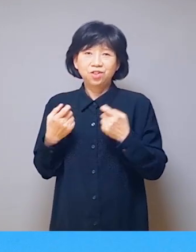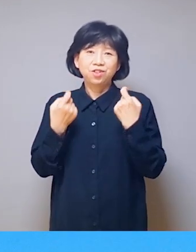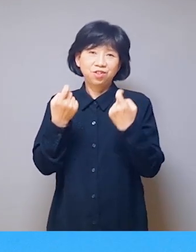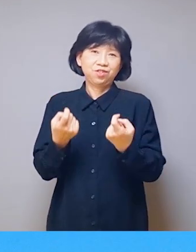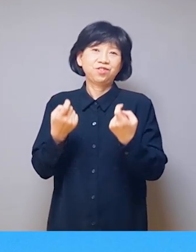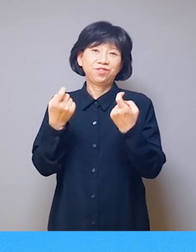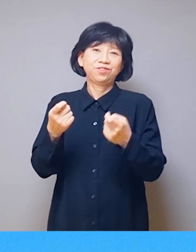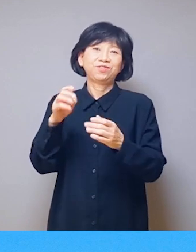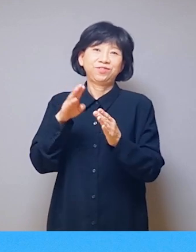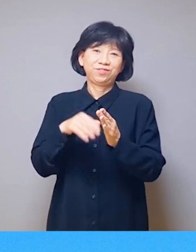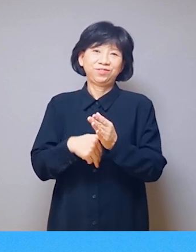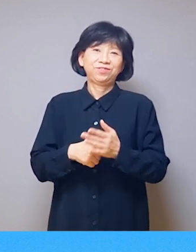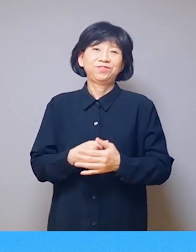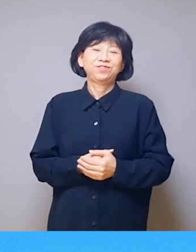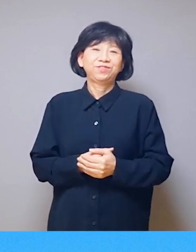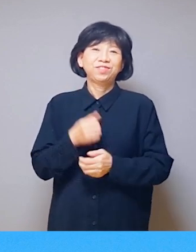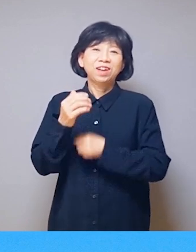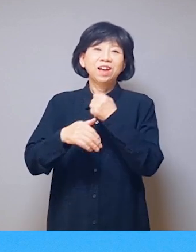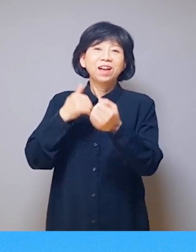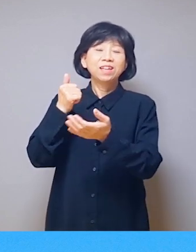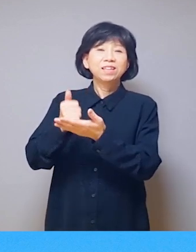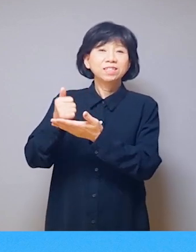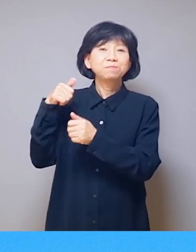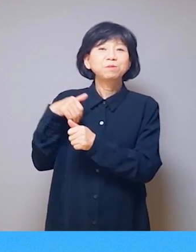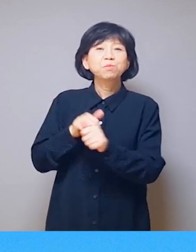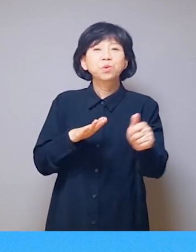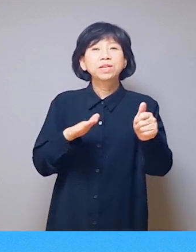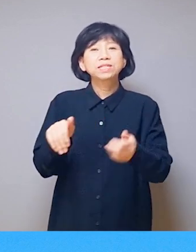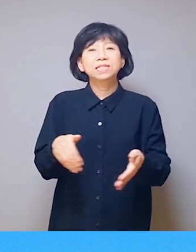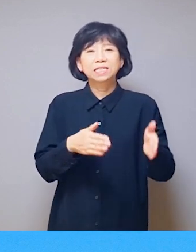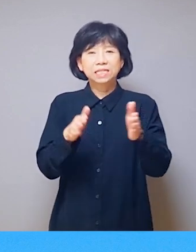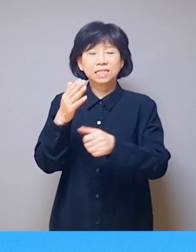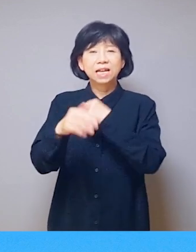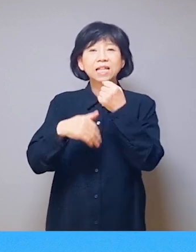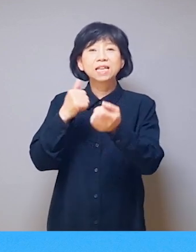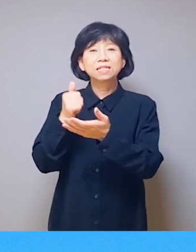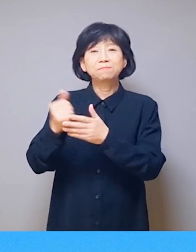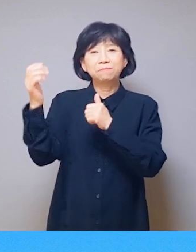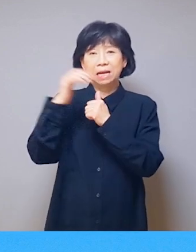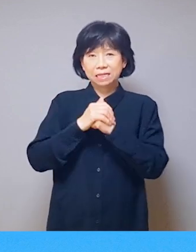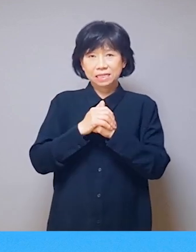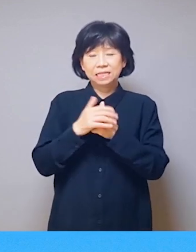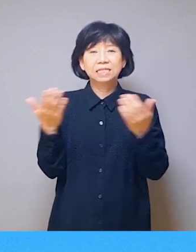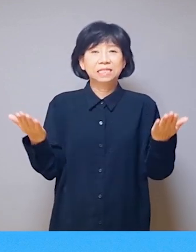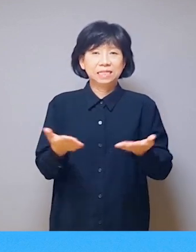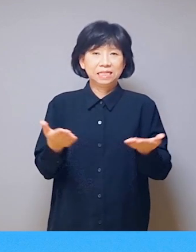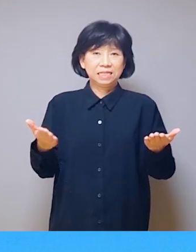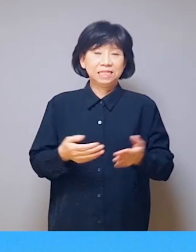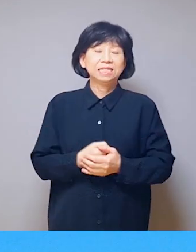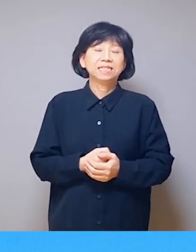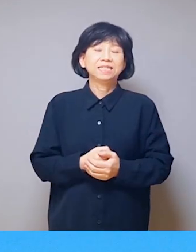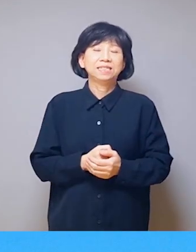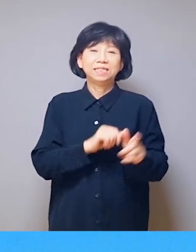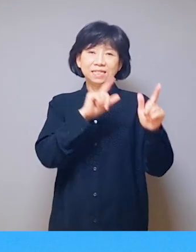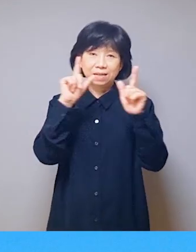좀 하려고 하는 거예요. 근데 하나님이 보내신 길이다, 하나님이 주신 길이다라고 하는 거죠. 근데